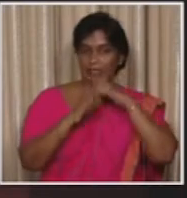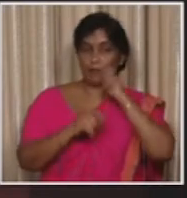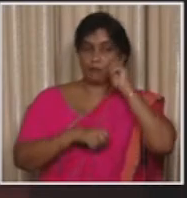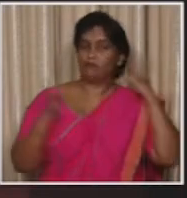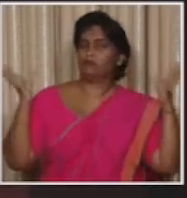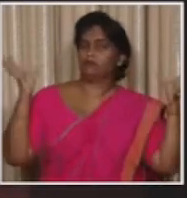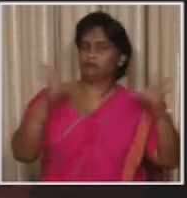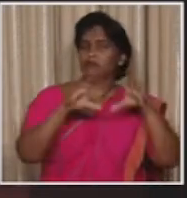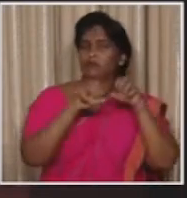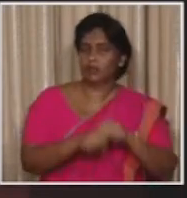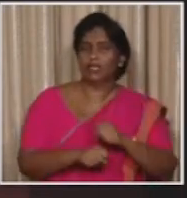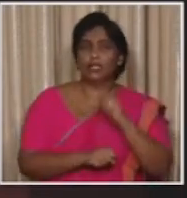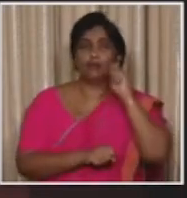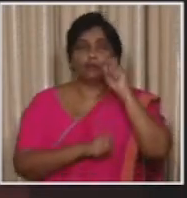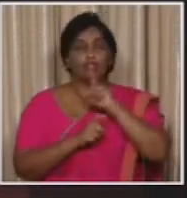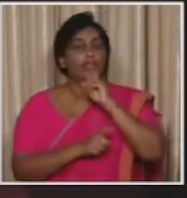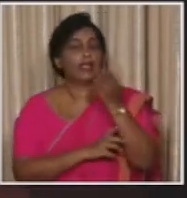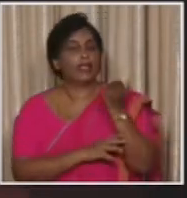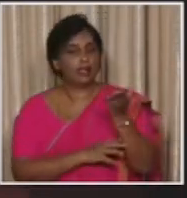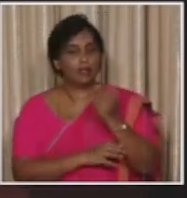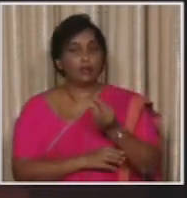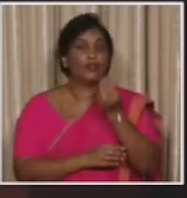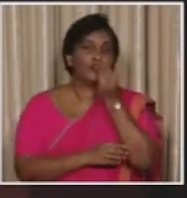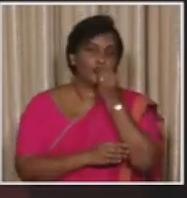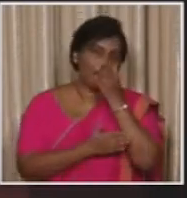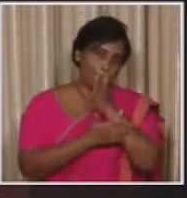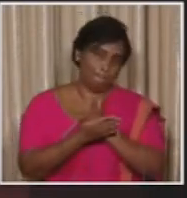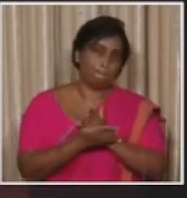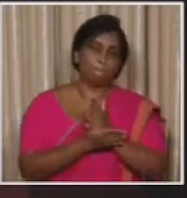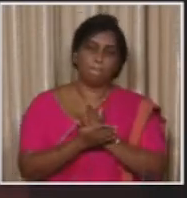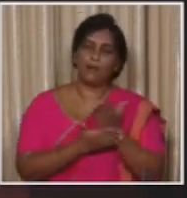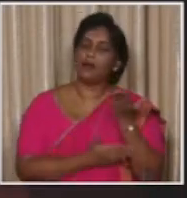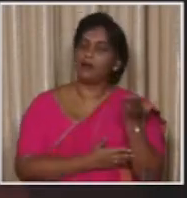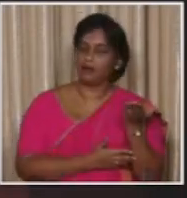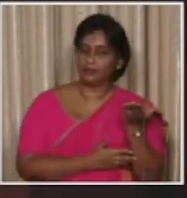වටකරලා ඉල්ලුවා කෑමට පාන් කෑල්ලක් දෙන්න කියලා.